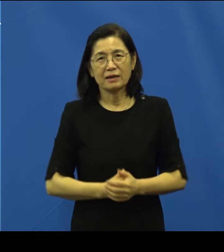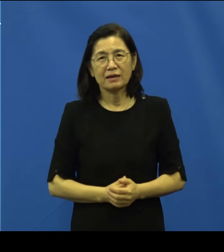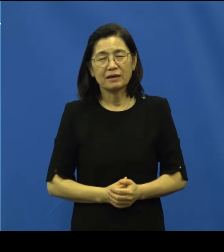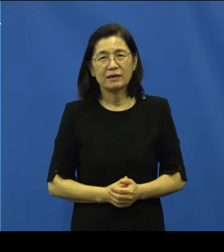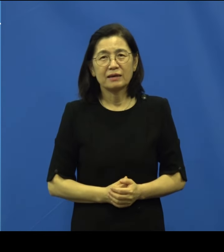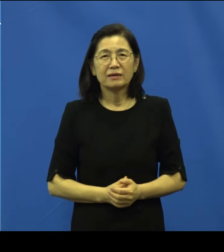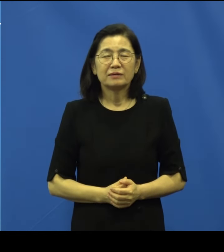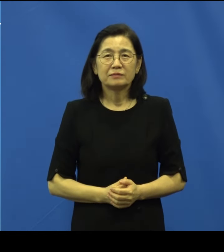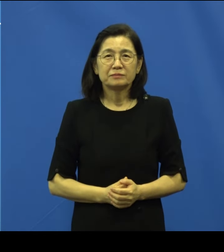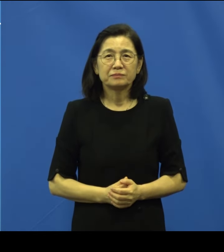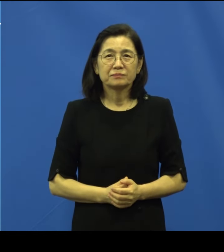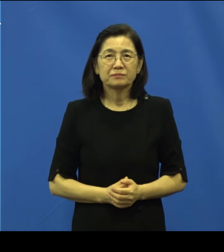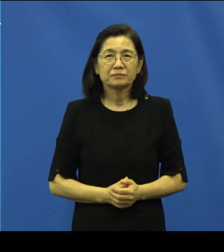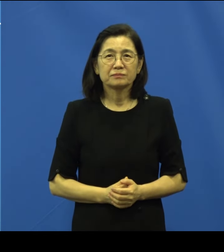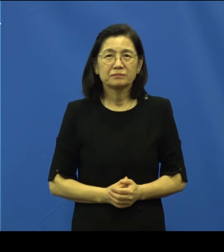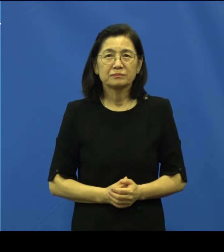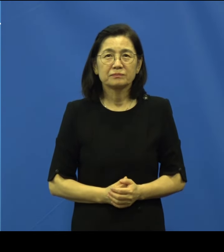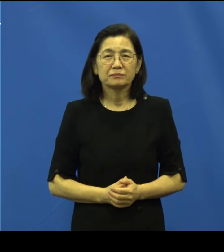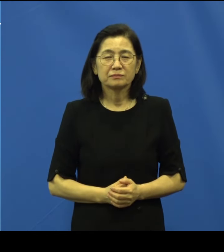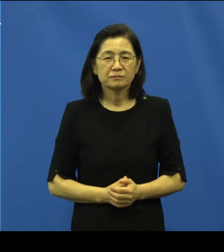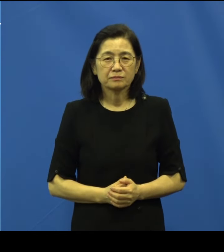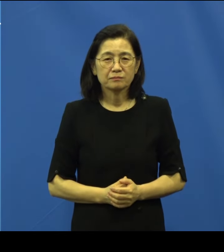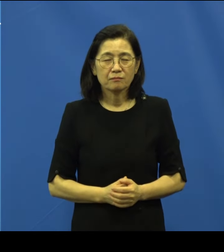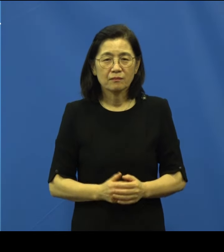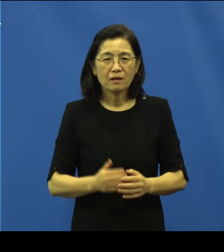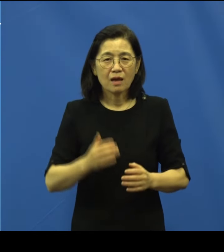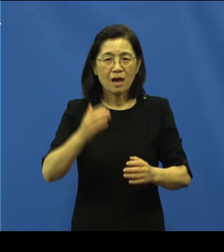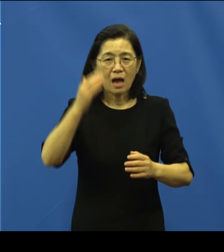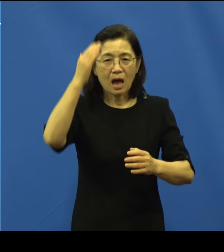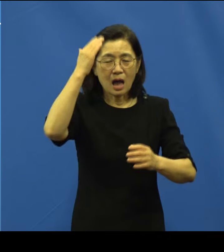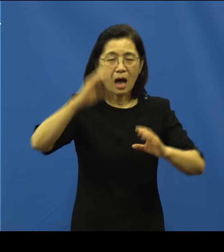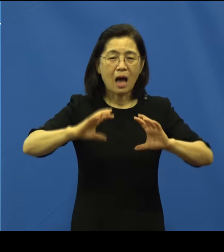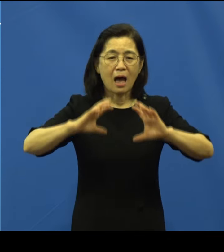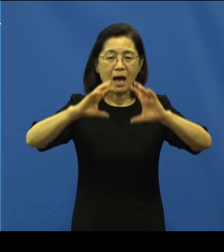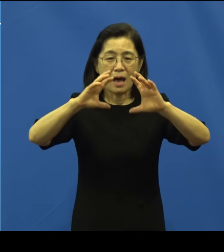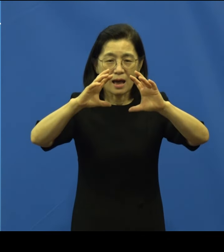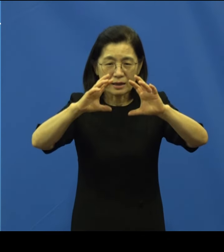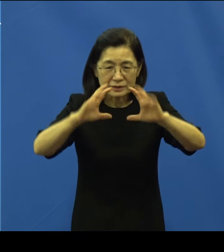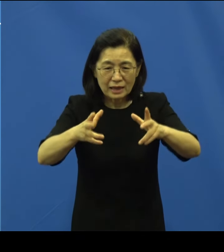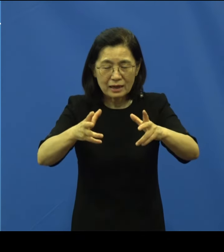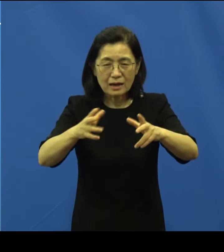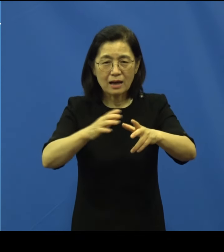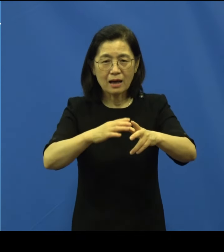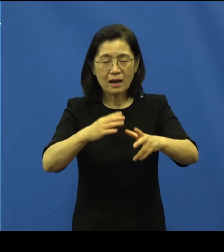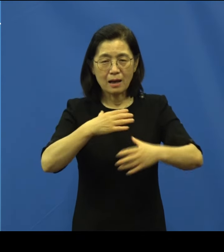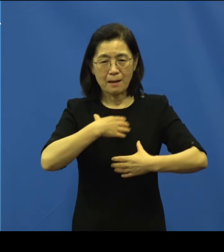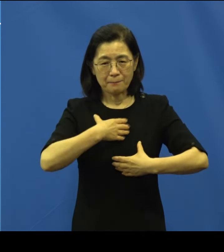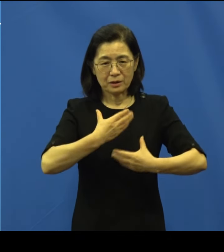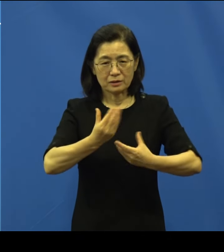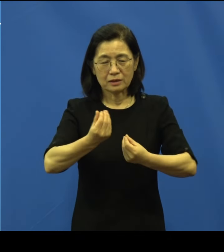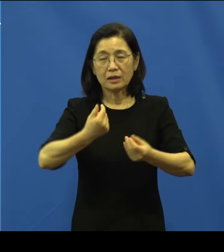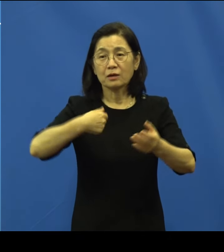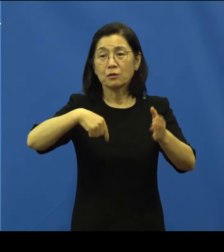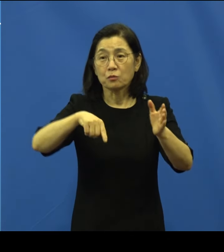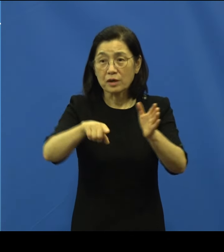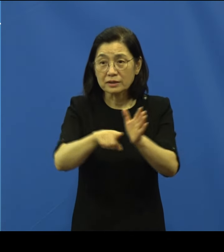나라의 국가의 안보는 기도하는 사람의 손에 달려 있습니다. 하나님의 사람들의 손에 달려